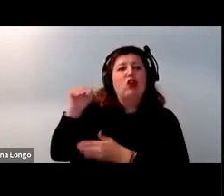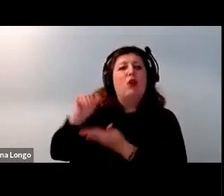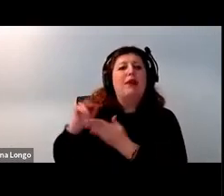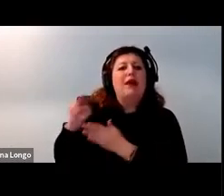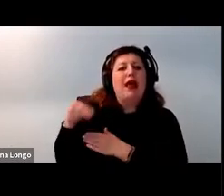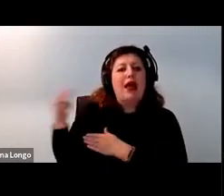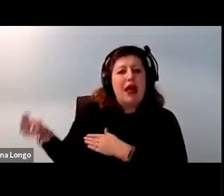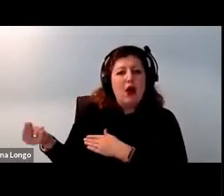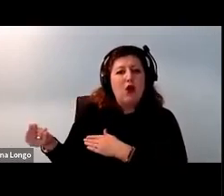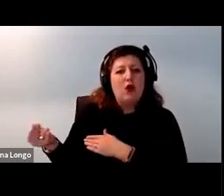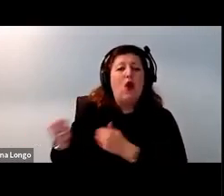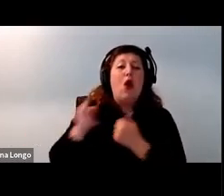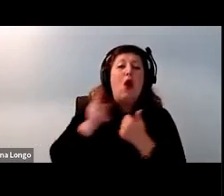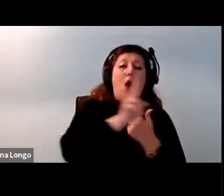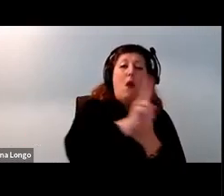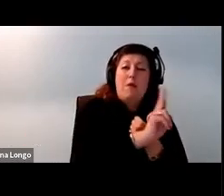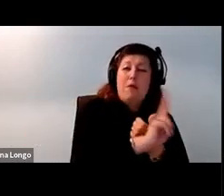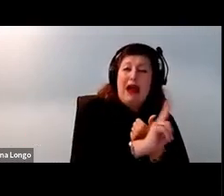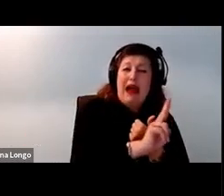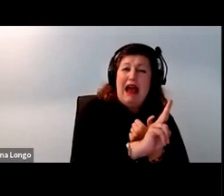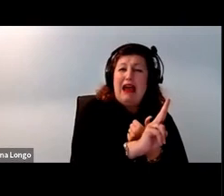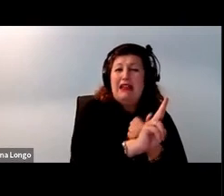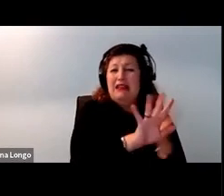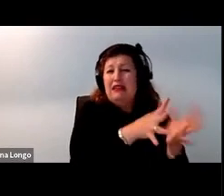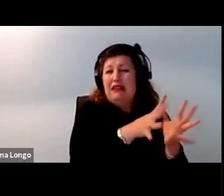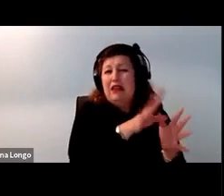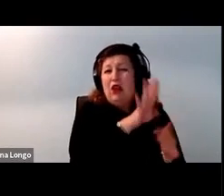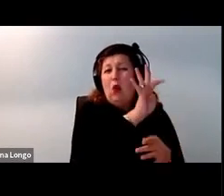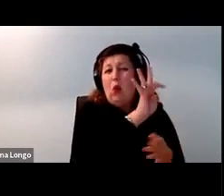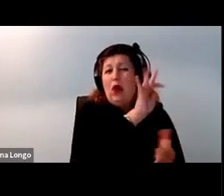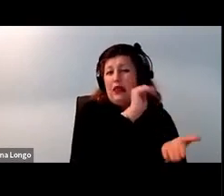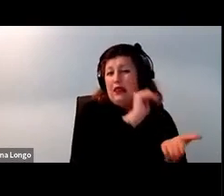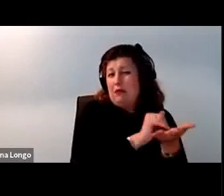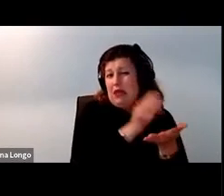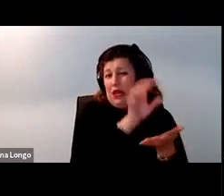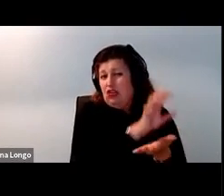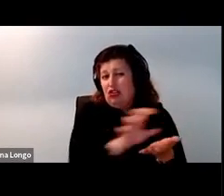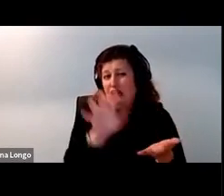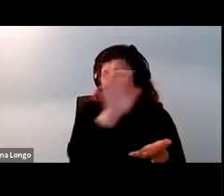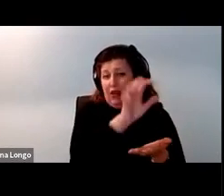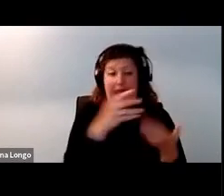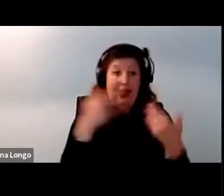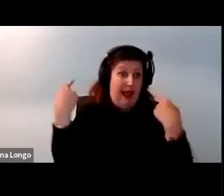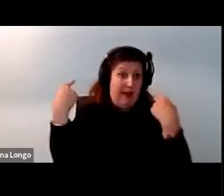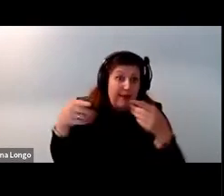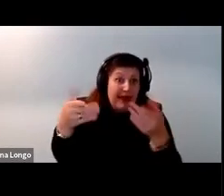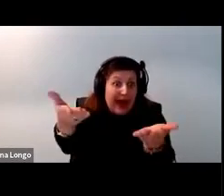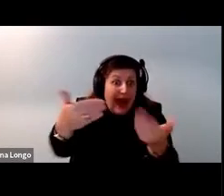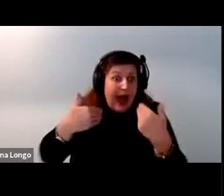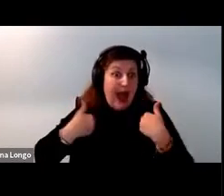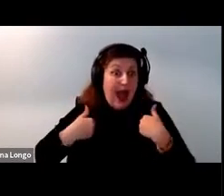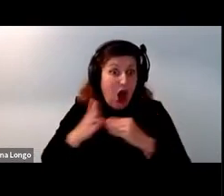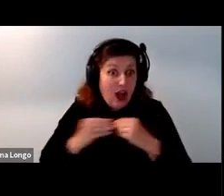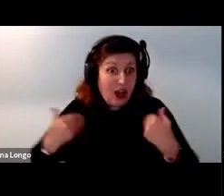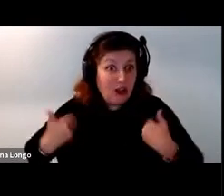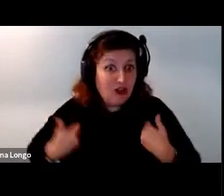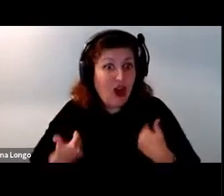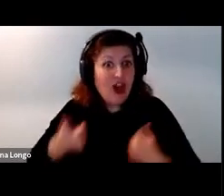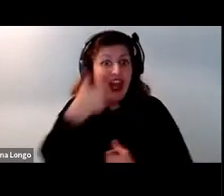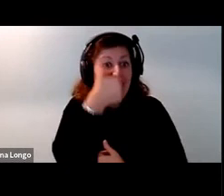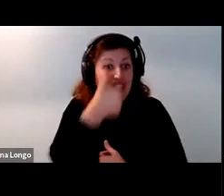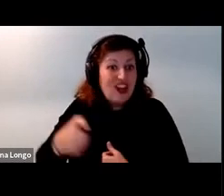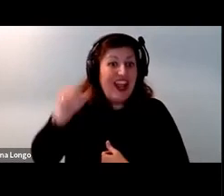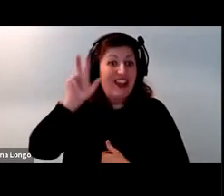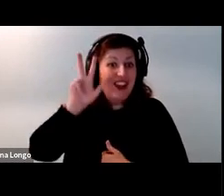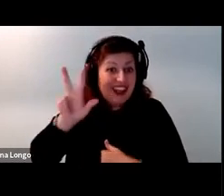Isimani e Kibaoni leggermente meno di 40.000. Vedi? Preciso, 130 qualcosa, esatto. E del resto